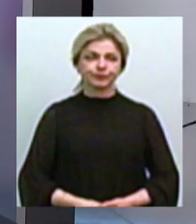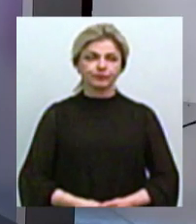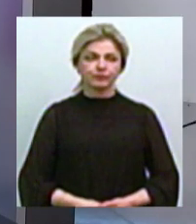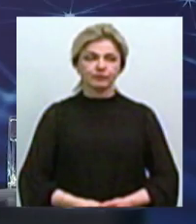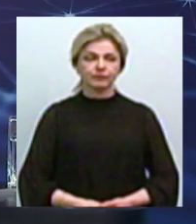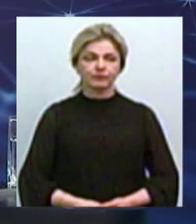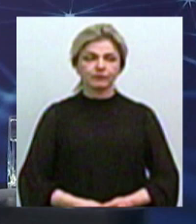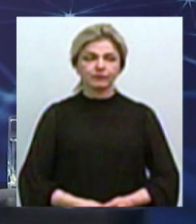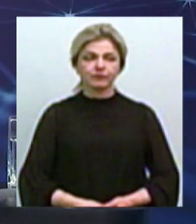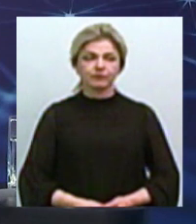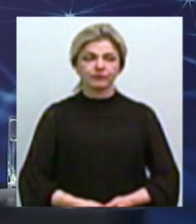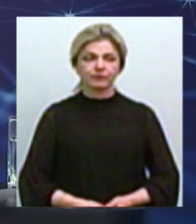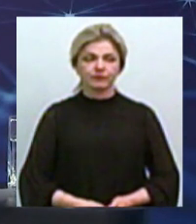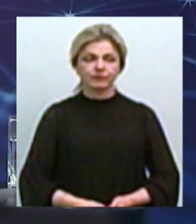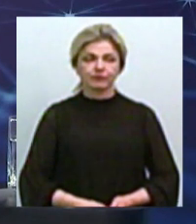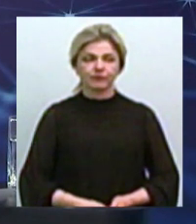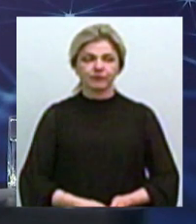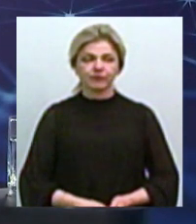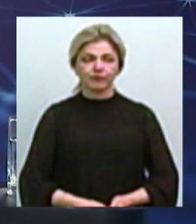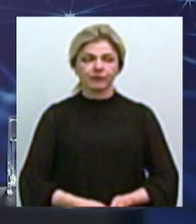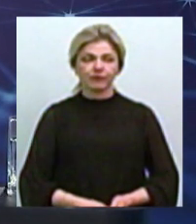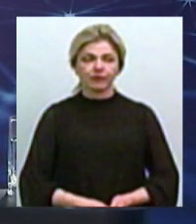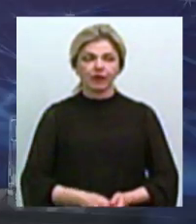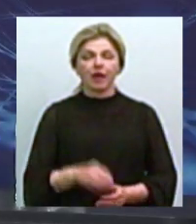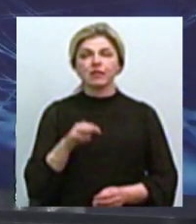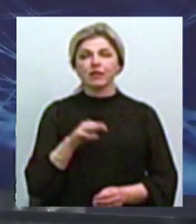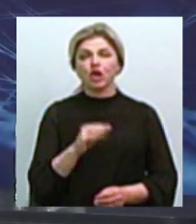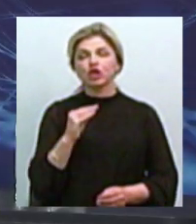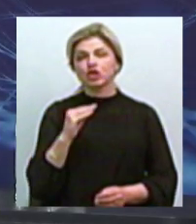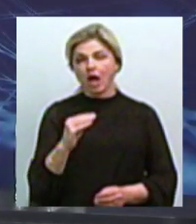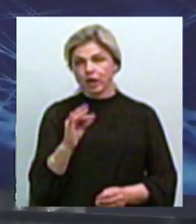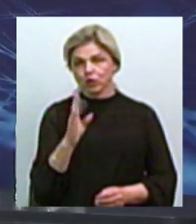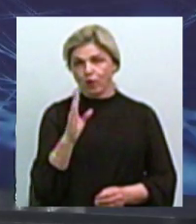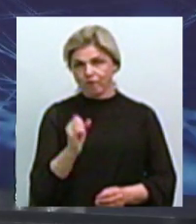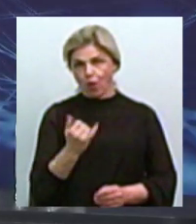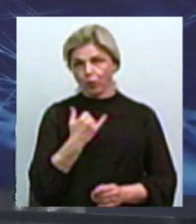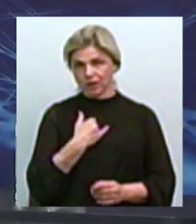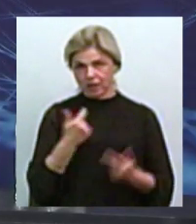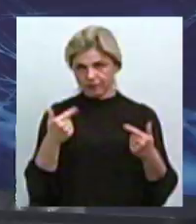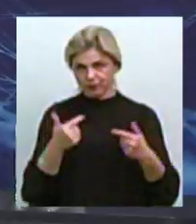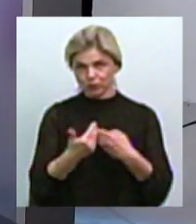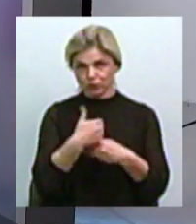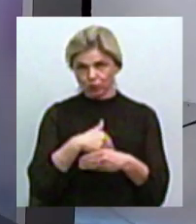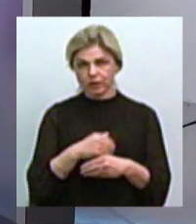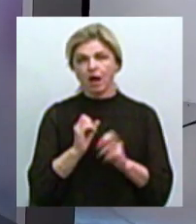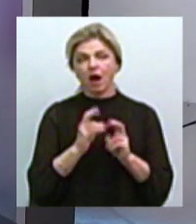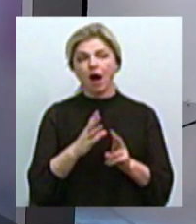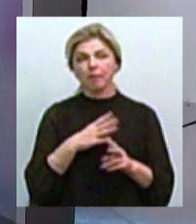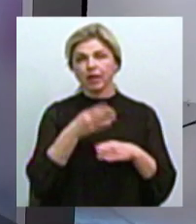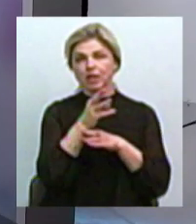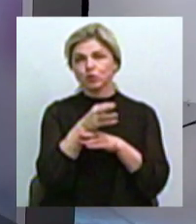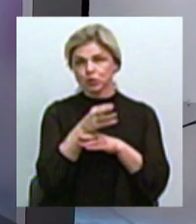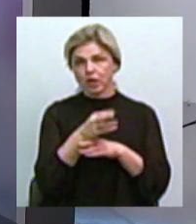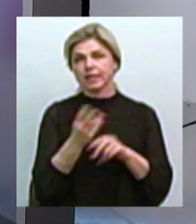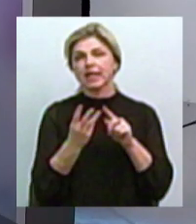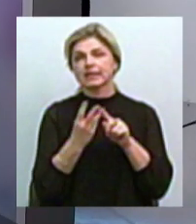Цими днями працюємо в прямому ефірі. Тетяна Жарінова у нас в студії. Тетяна, будь ласка, як було зазначено у відеосюжеті, в